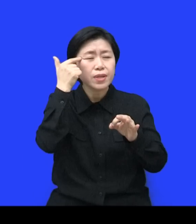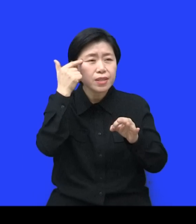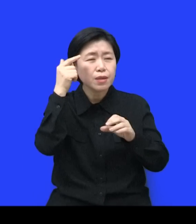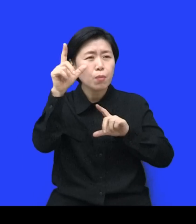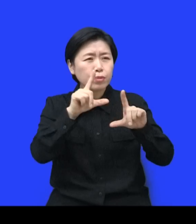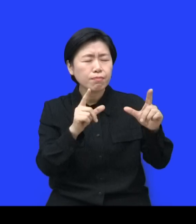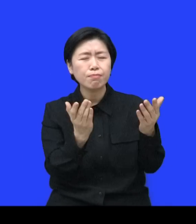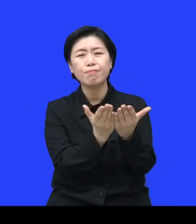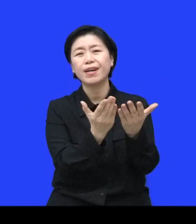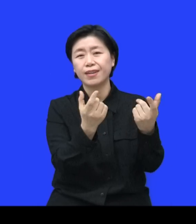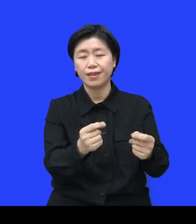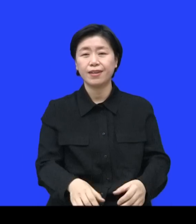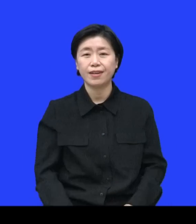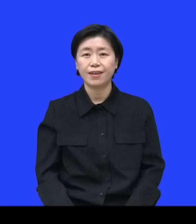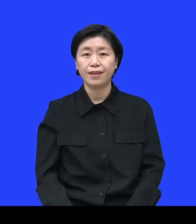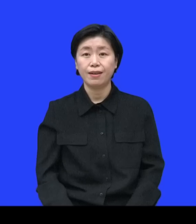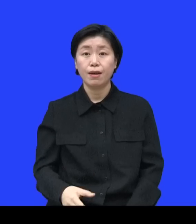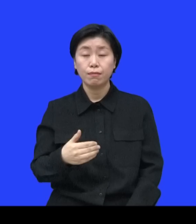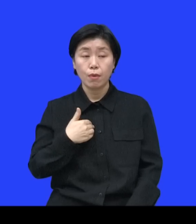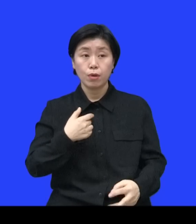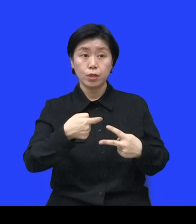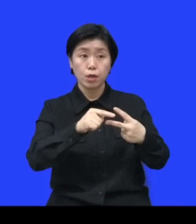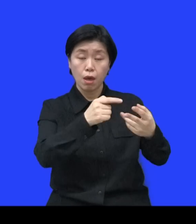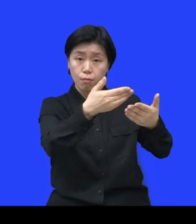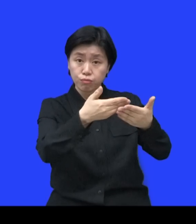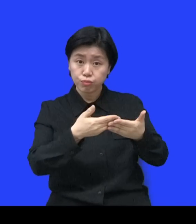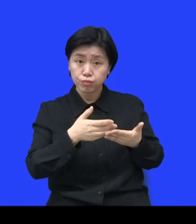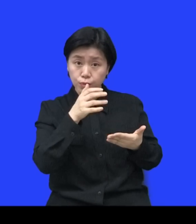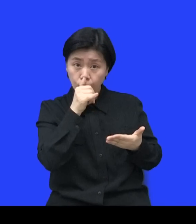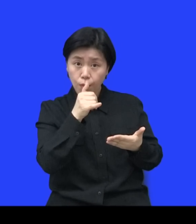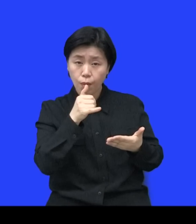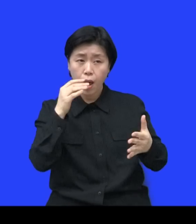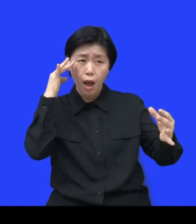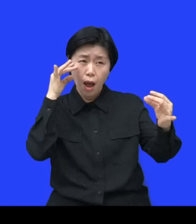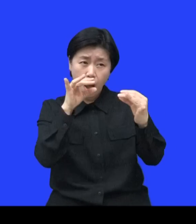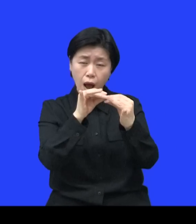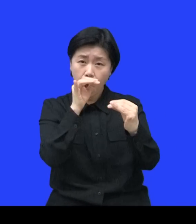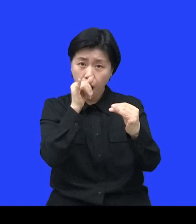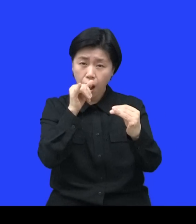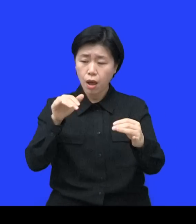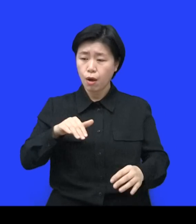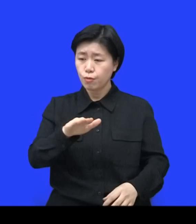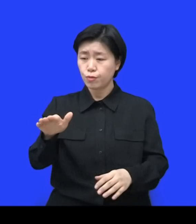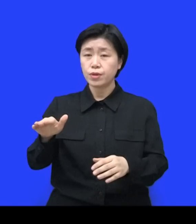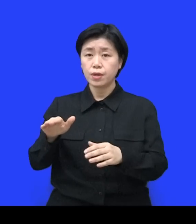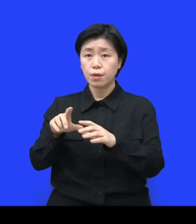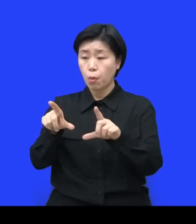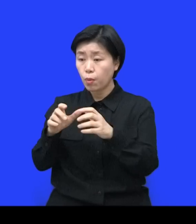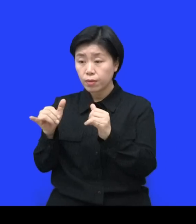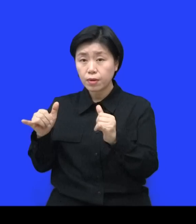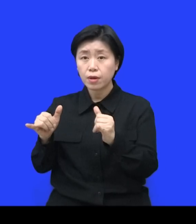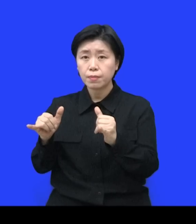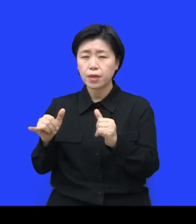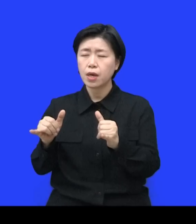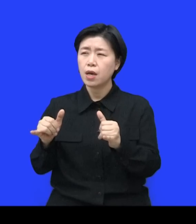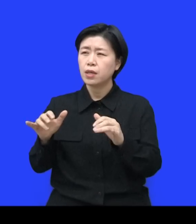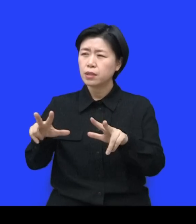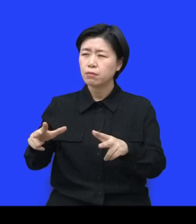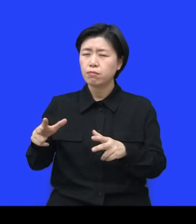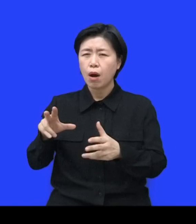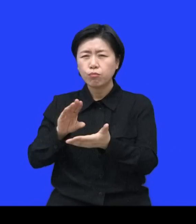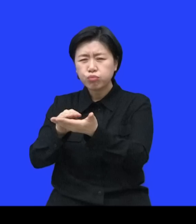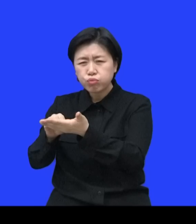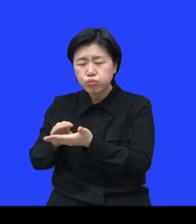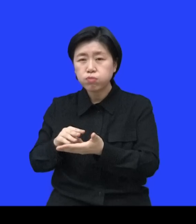느꼈거든요. 우리가 쓰는 언어를 사용하고 우리가 쓰는 공감을 할 수 있고 우리가 무엇 때문에 괴로워하고 무엇은 취업 때문에 또 앞으로 미래에 대해서 어떤